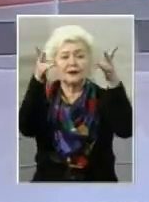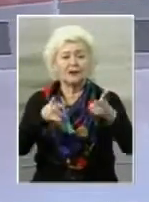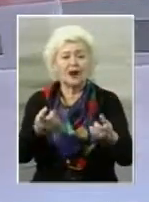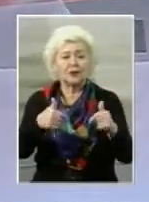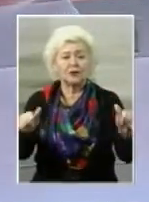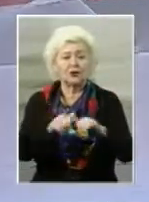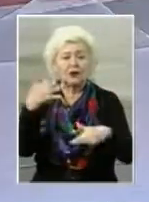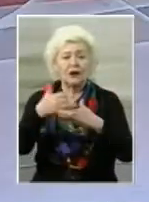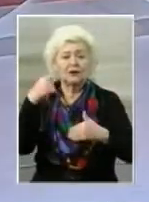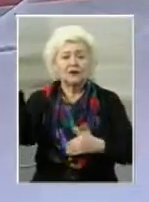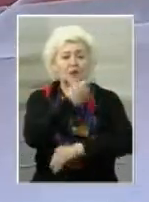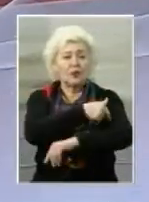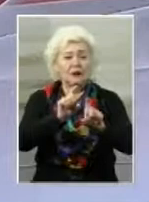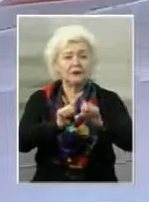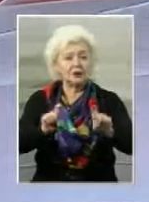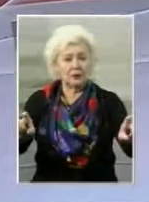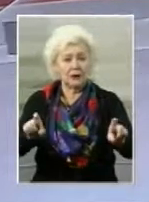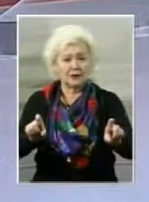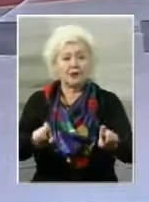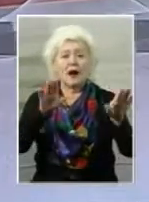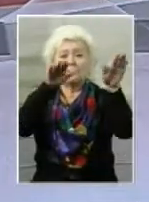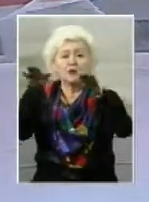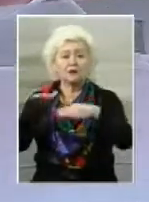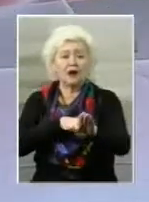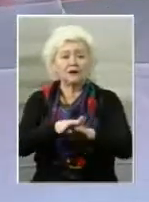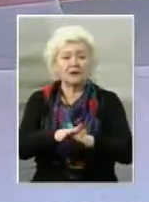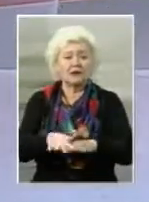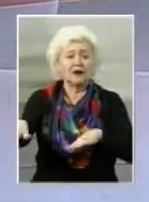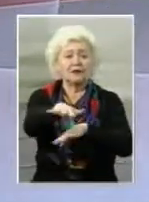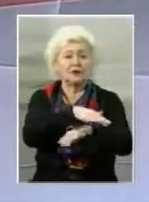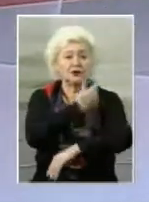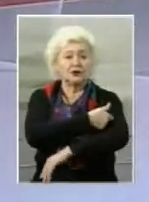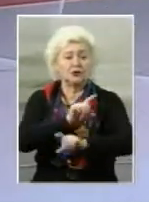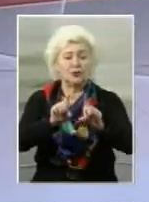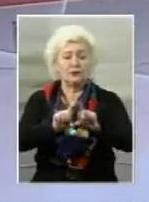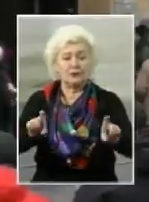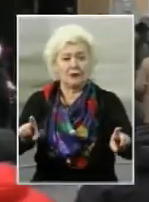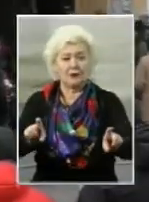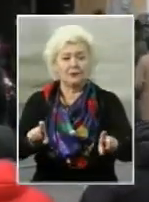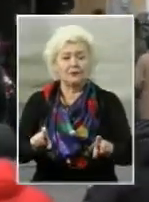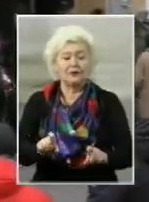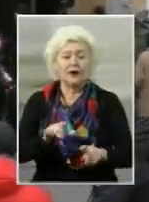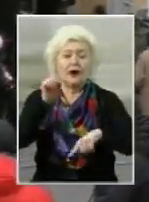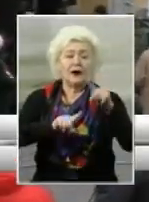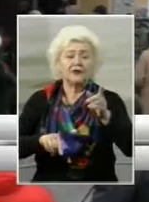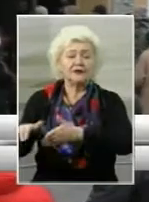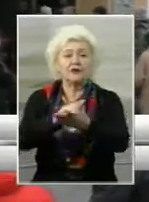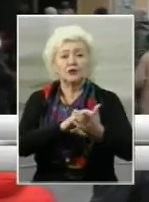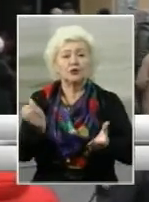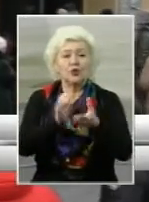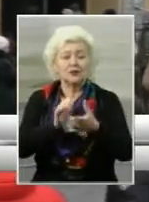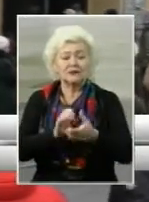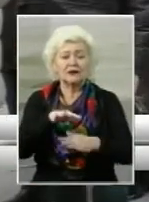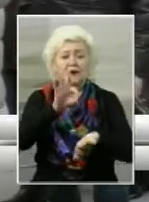травматології Херсонської обласної клінічної лікарні. Прощання відбулось на території лікарні. Рідні, колеги, знайомі